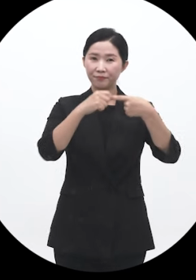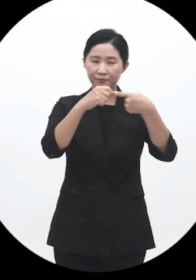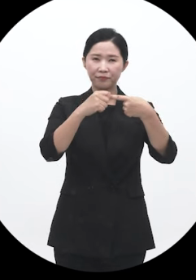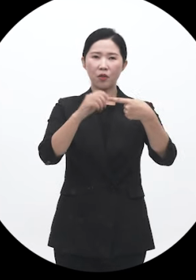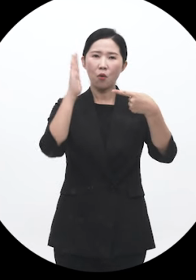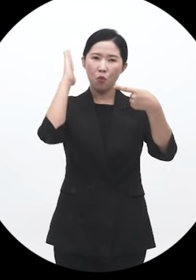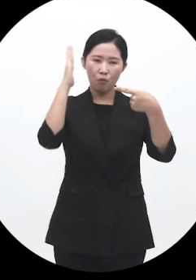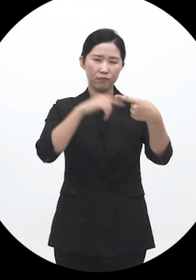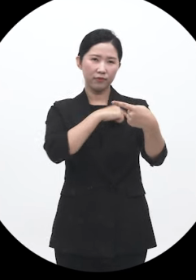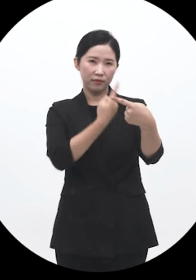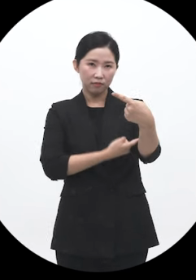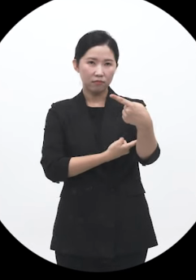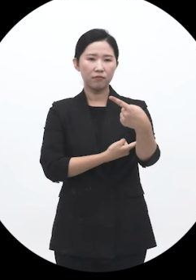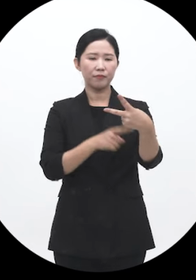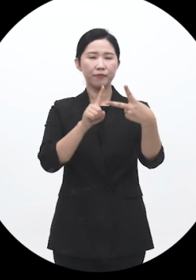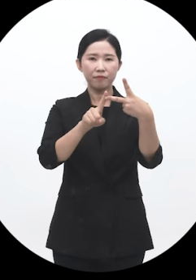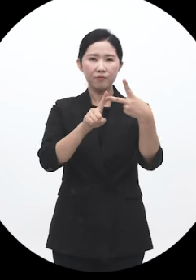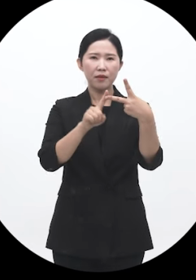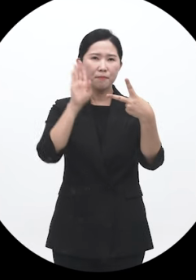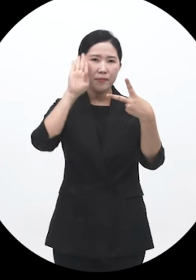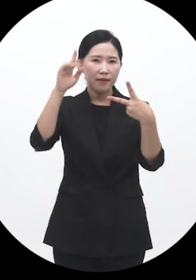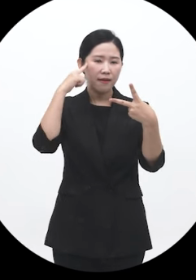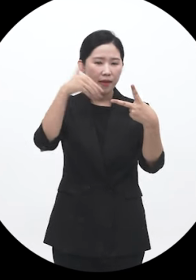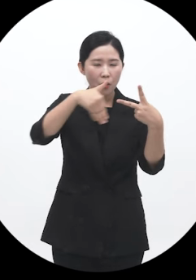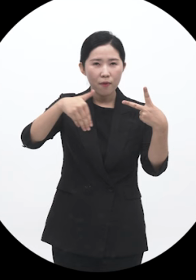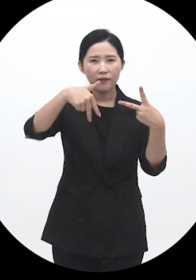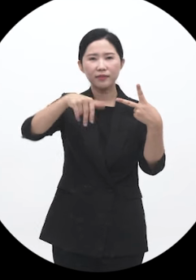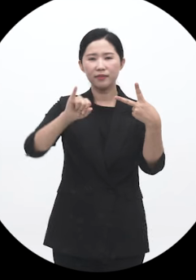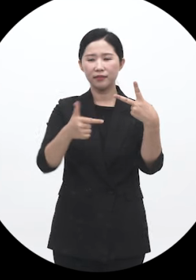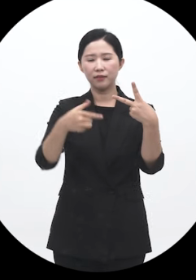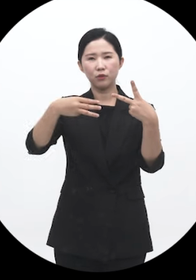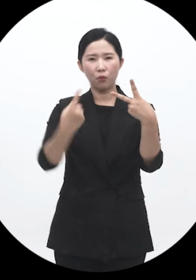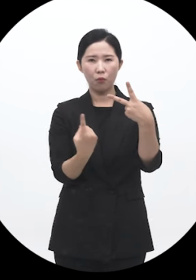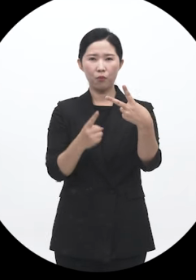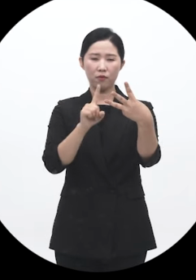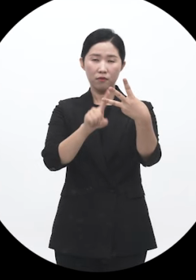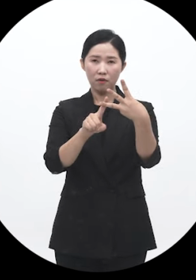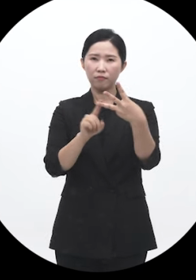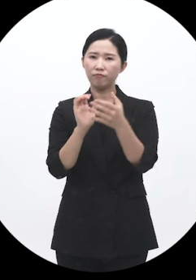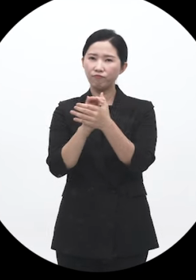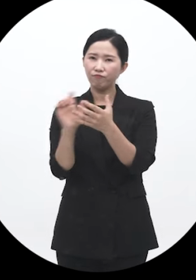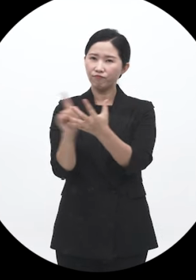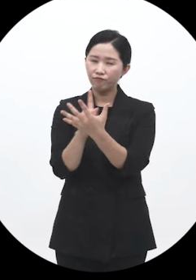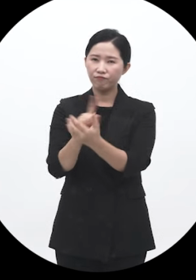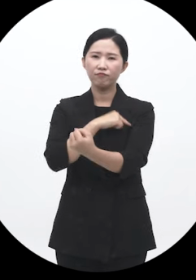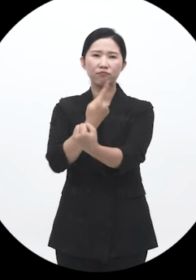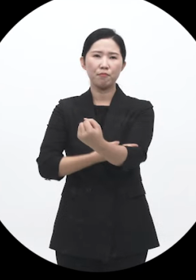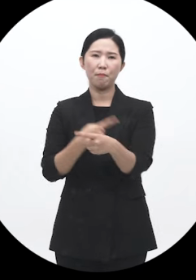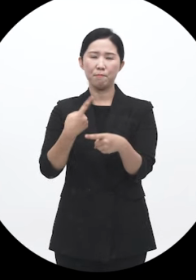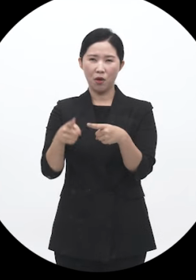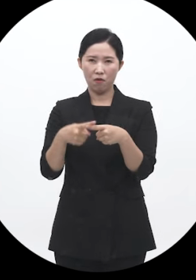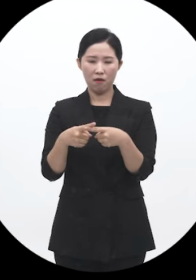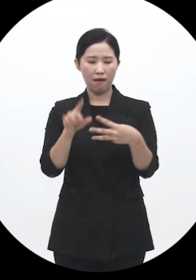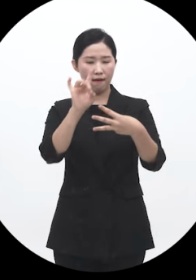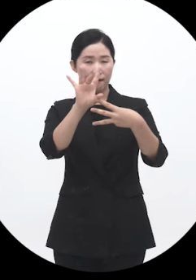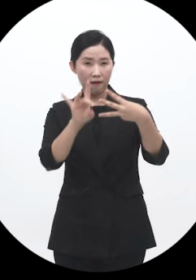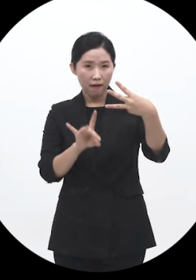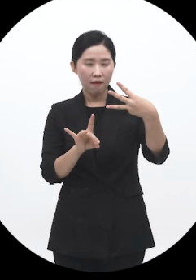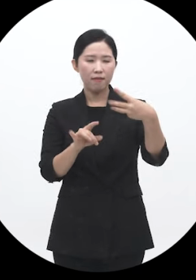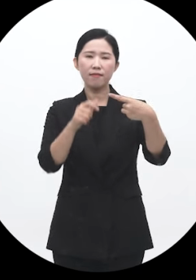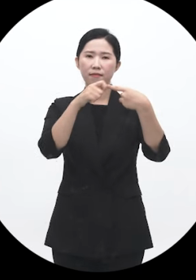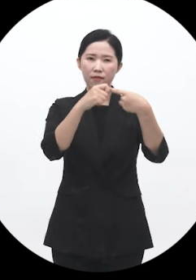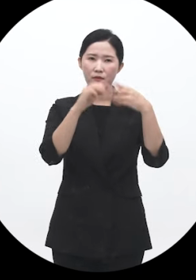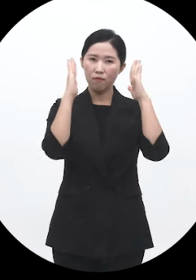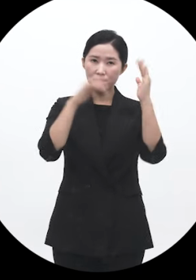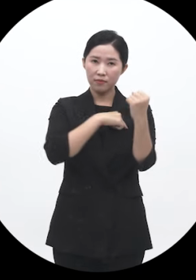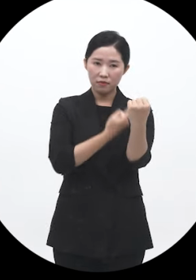학업 역량, 진로 역량, 공동체 역량의 세 가지 평가 요소를 활용하고 각각의 반영 비율은